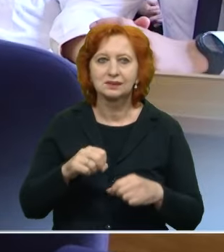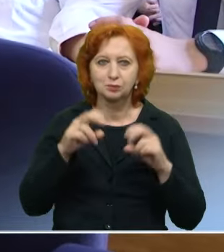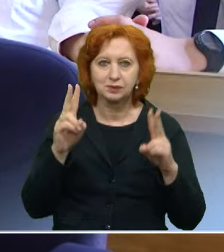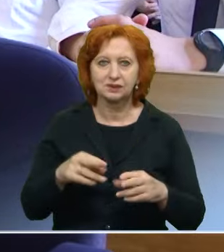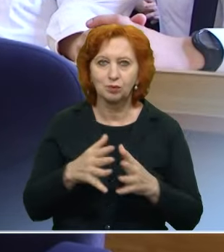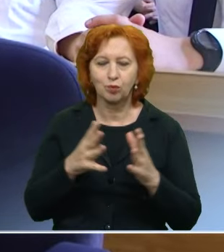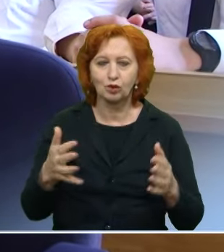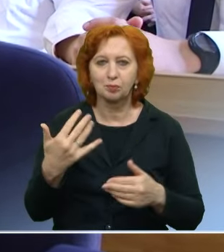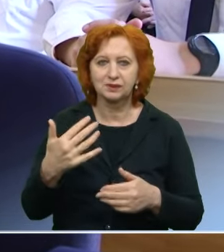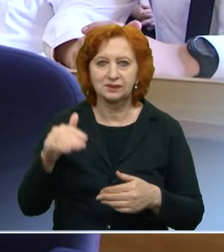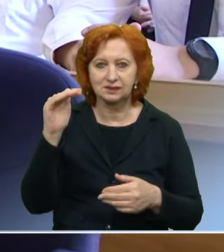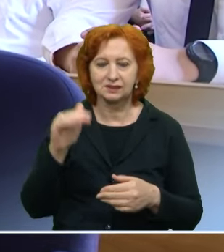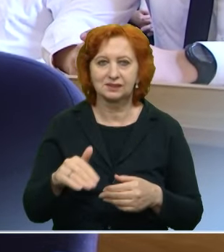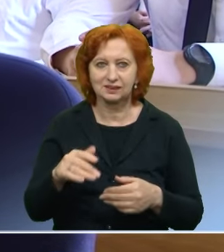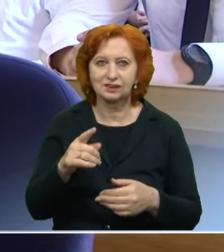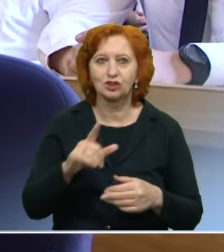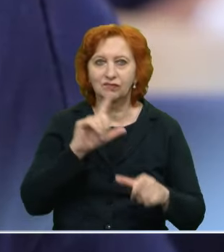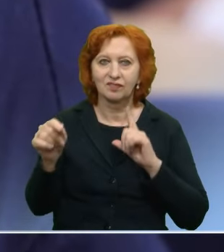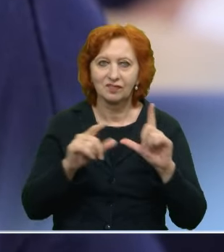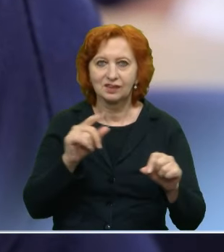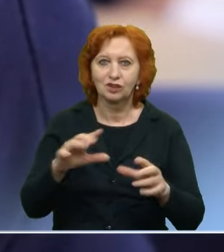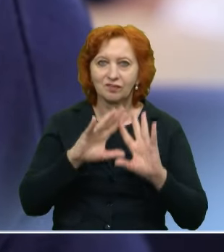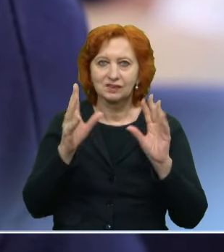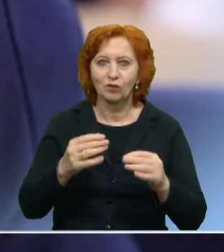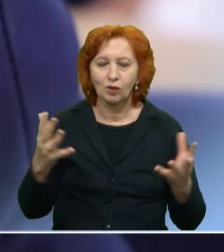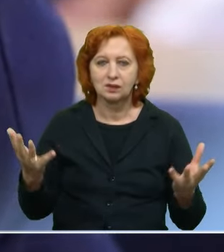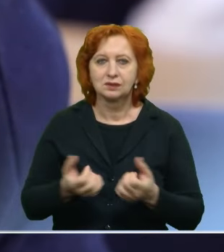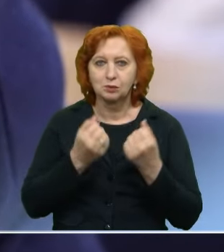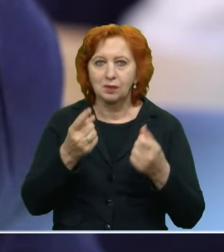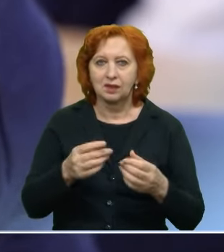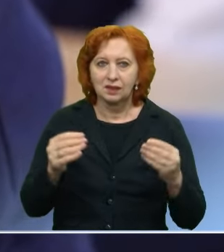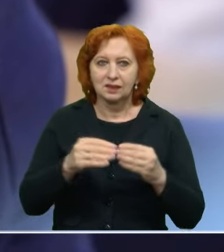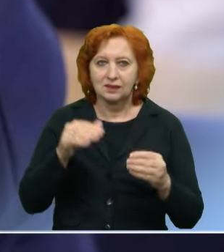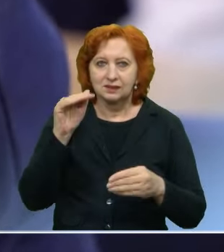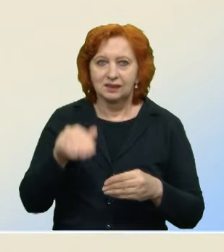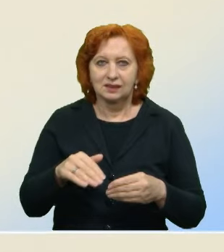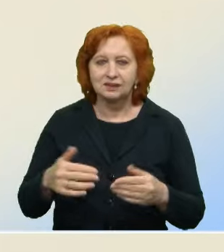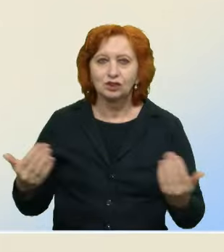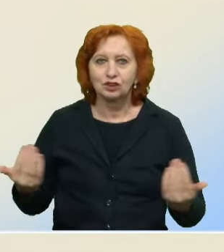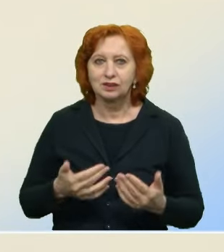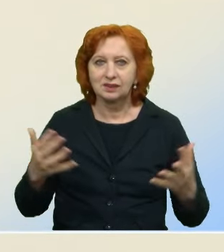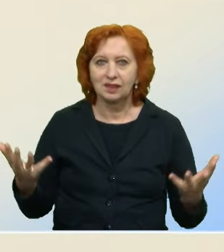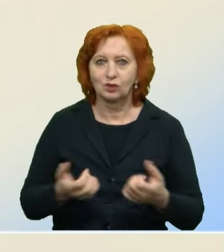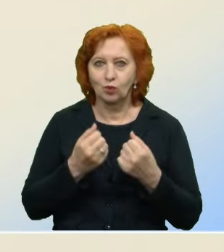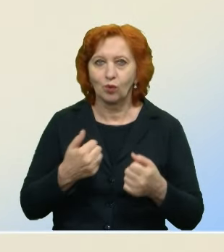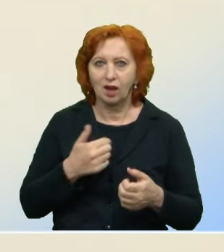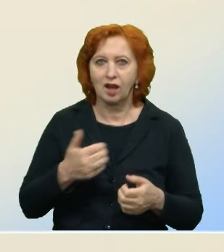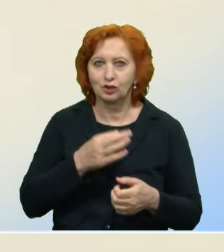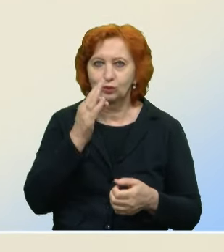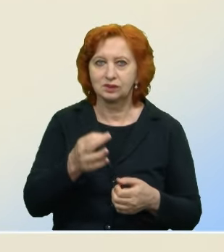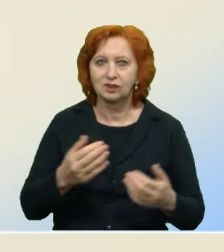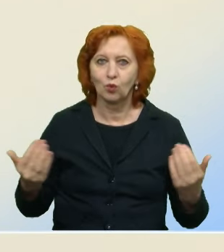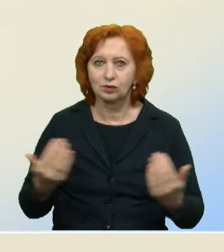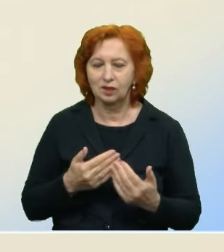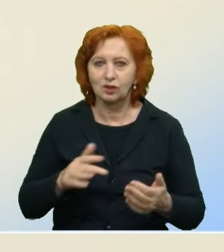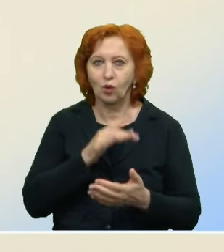чем 50 тысяч неотложенных выездов. Всего спасатели уберегли около 10 тысяч жизней. Могу с уверенностью сказать, что сегодня